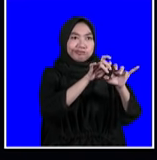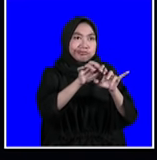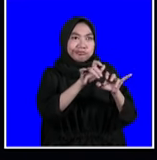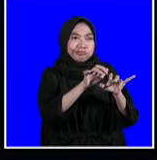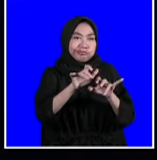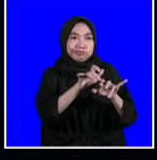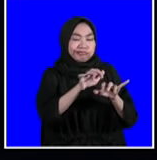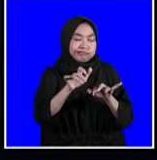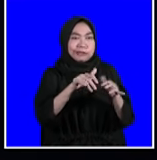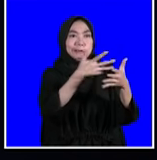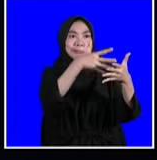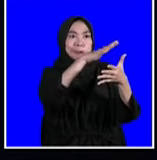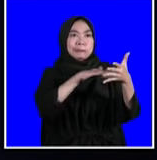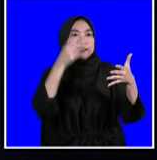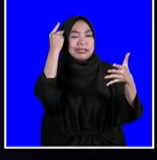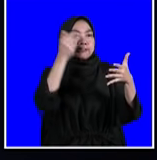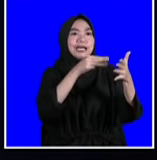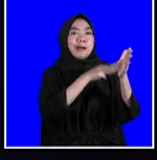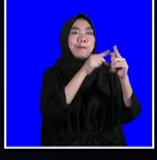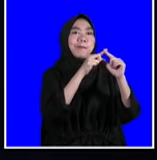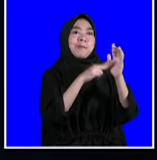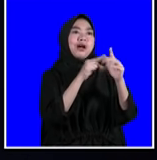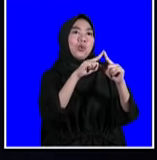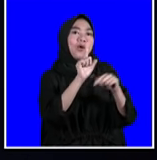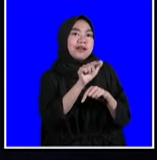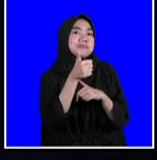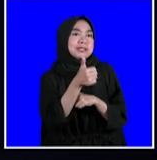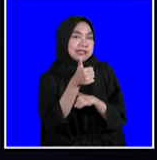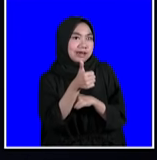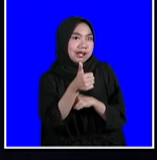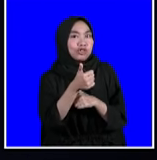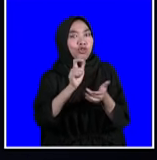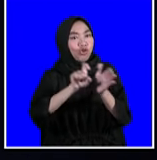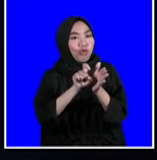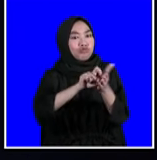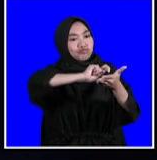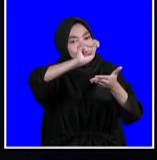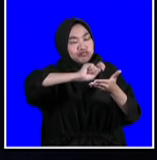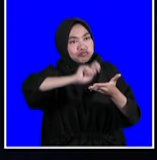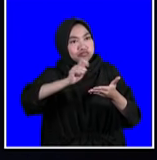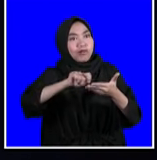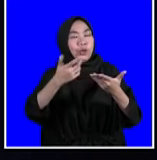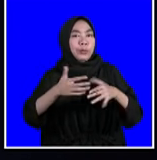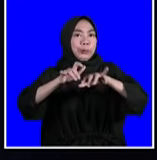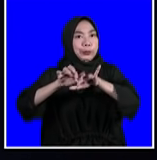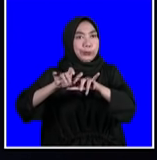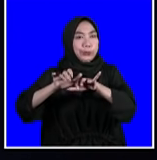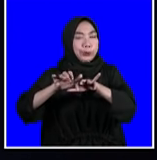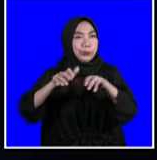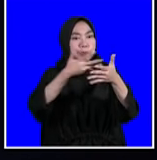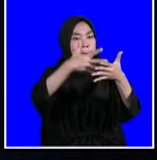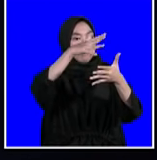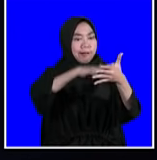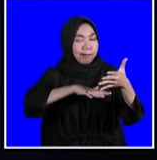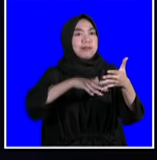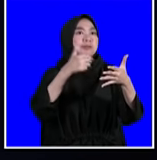membuat perencanaan ini secara manual dengan menggunakan alat tulis biasa juga buku. Anda juga bisa